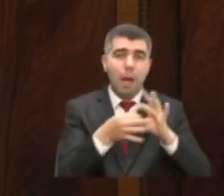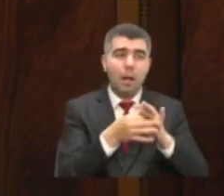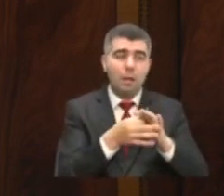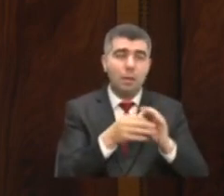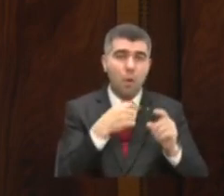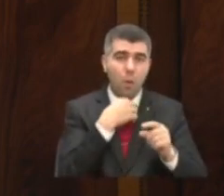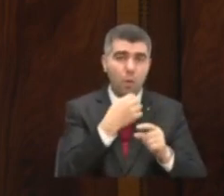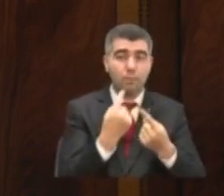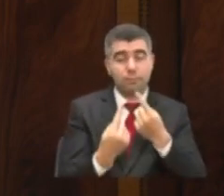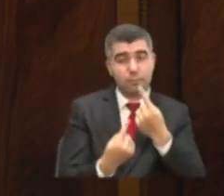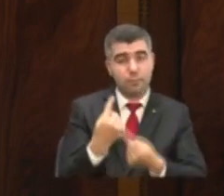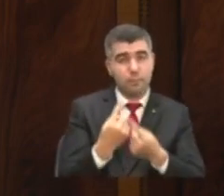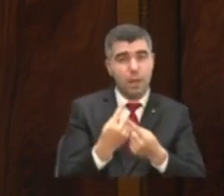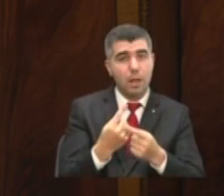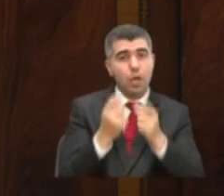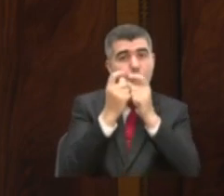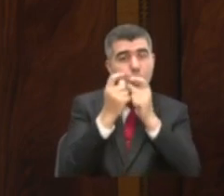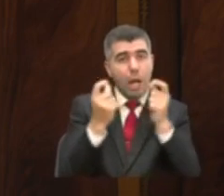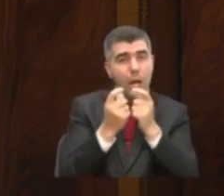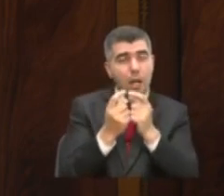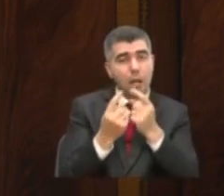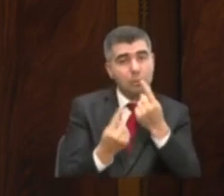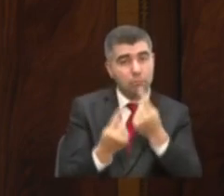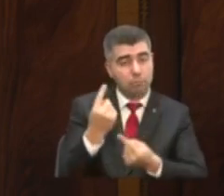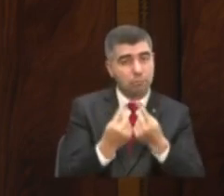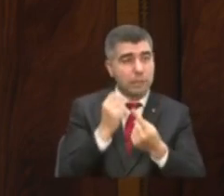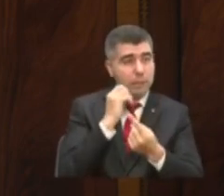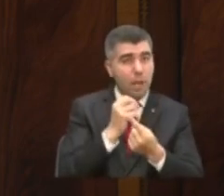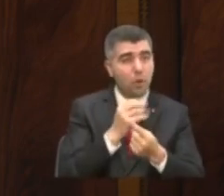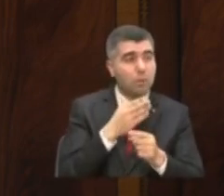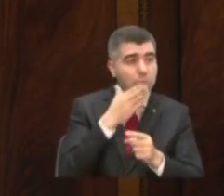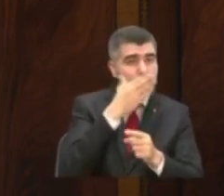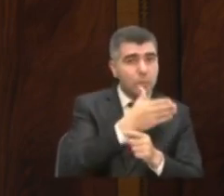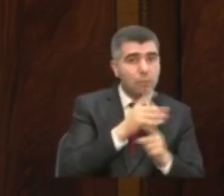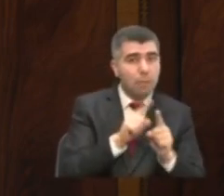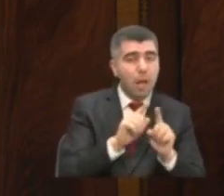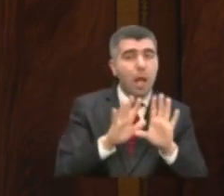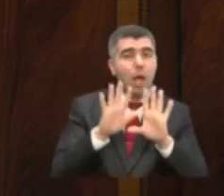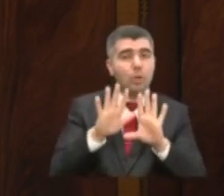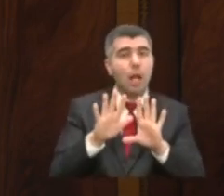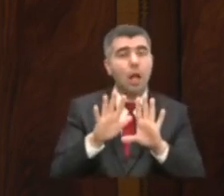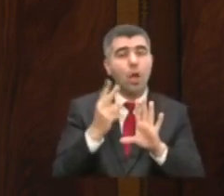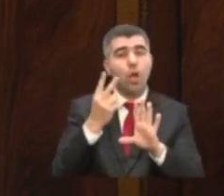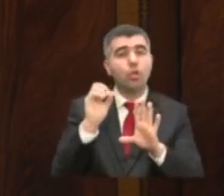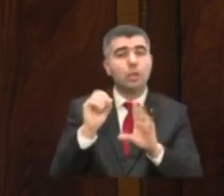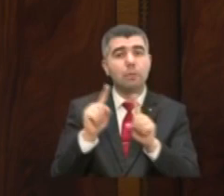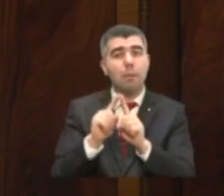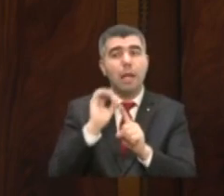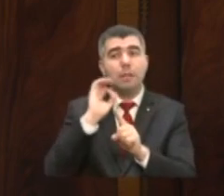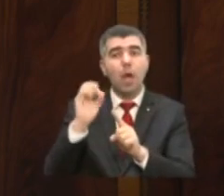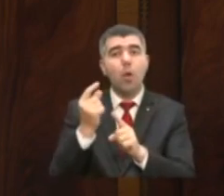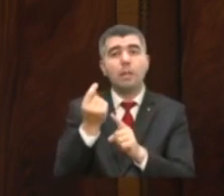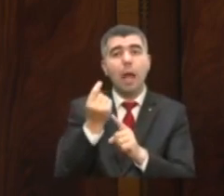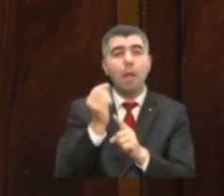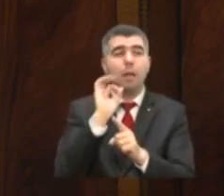الأساسية لا يمكن مقاولة الصورة، يمكن لهم يمولوا راسهم، وبالتالي تمشوا للأبناك تطلبوا من 10 مرات ولا 20 مرة وما عندهمش، وتطلبوا لهم